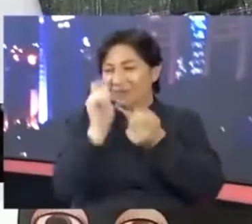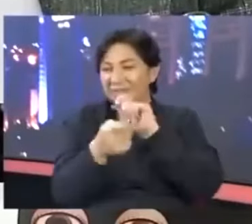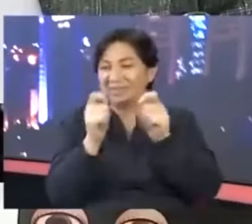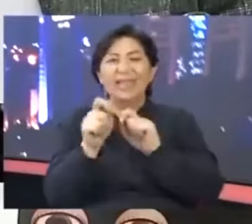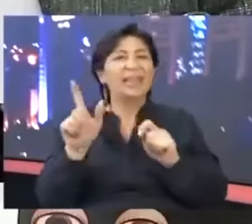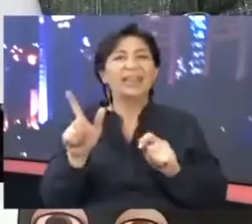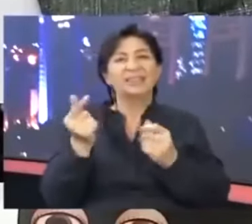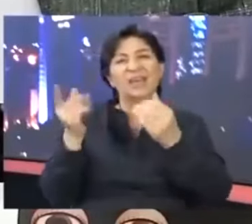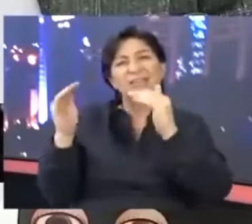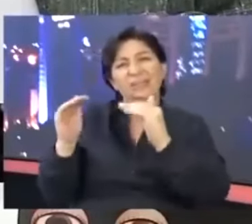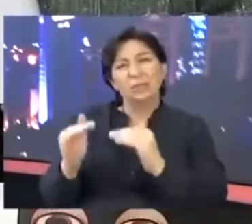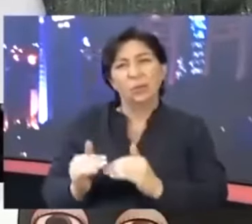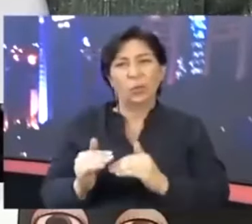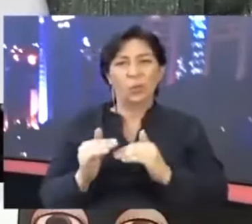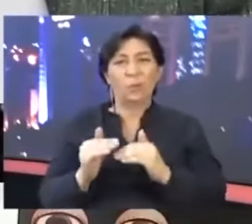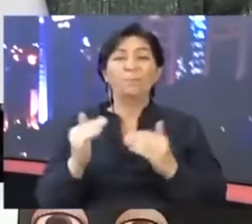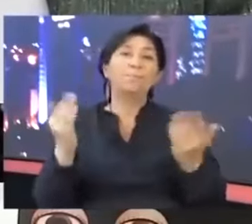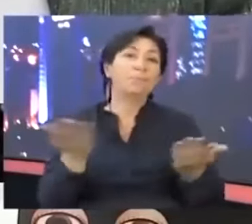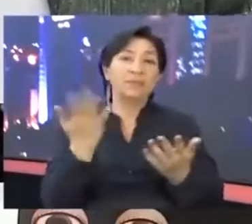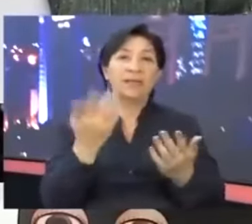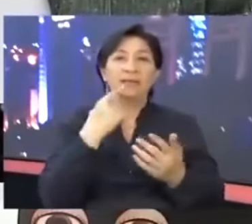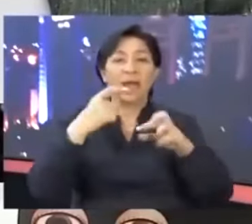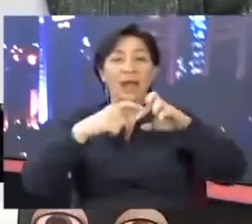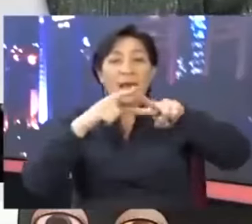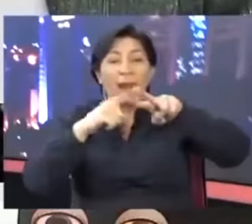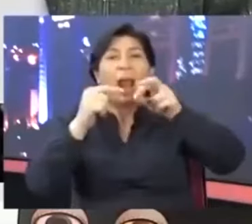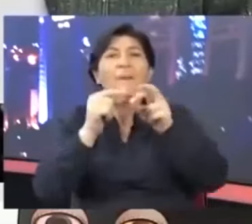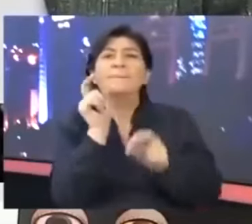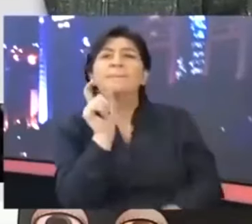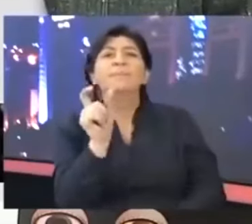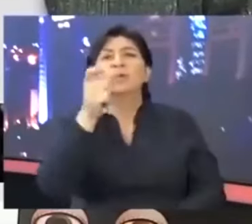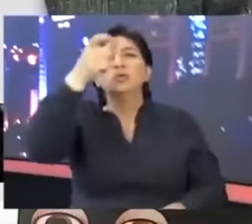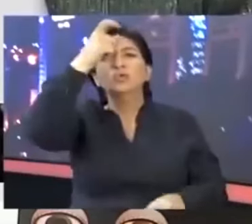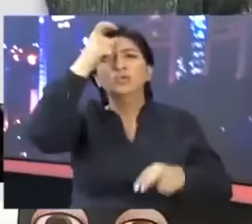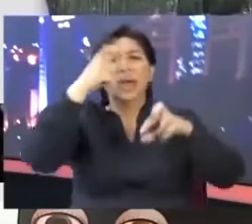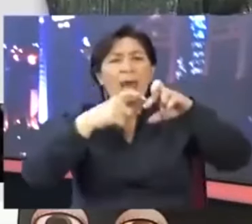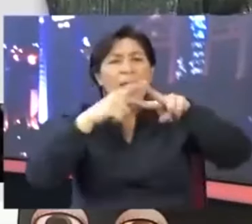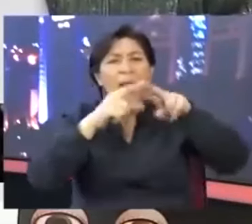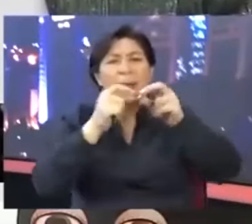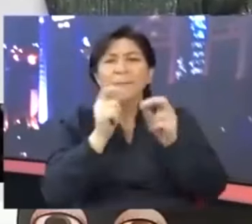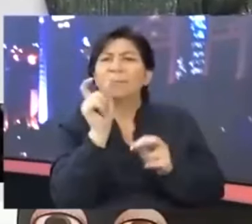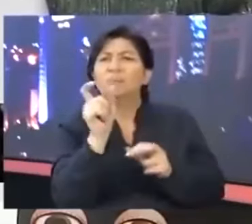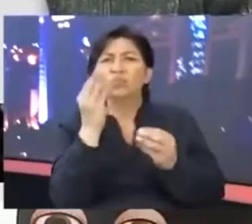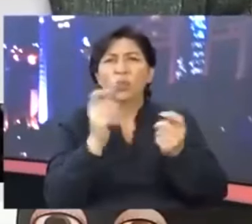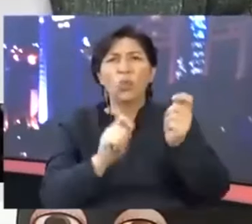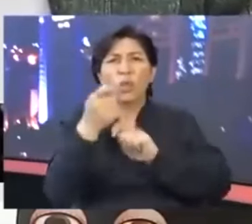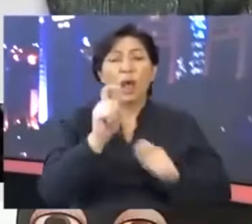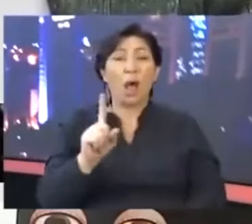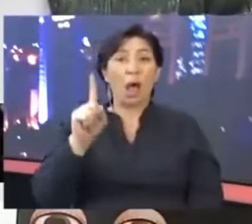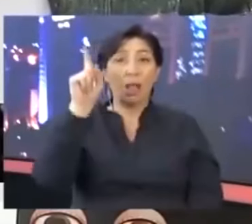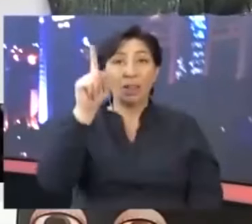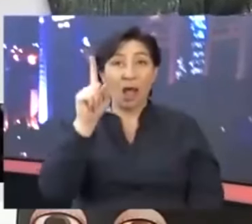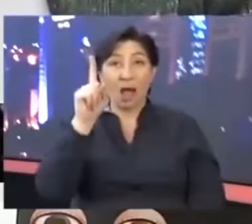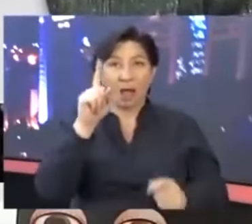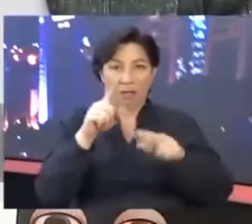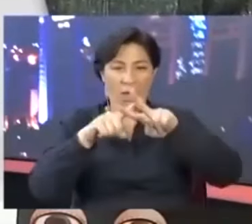ihtiyaç azalıyor Yani öyle bir şey olmadan da okunuyor Mesela ne diyelim Rab kelimesi Aslında Türkçede Rab kelimesi çok kullanılan da bir kelime Allah Allah